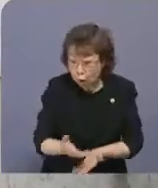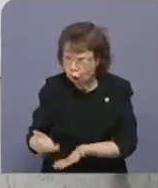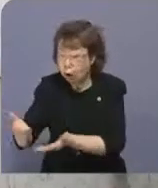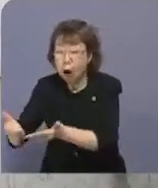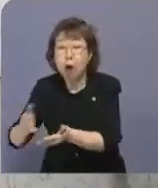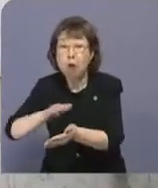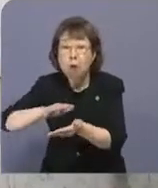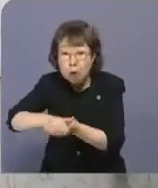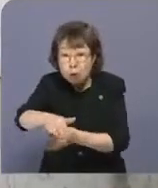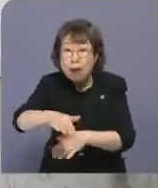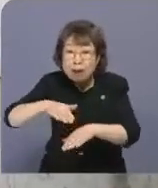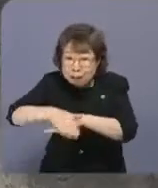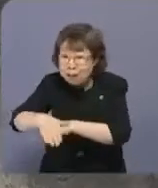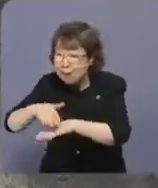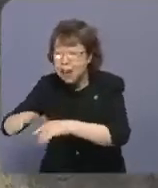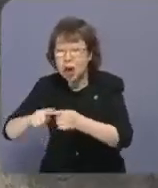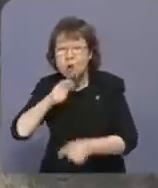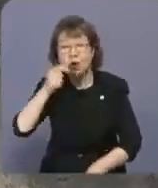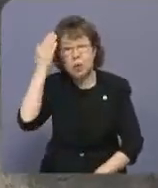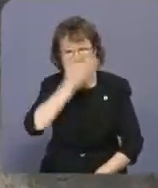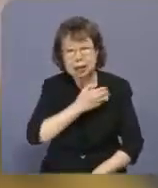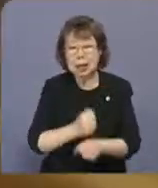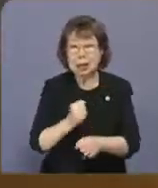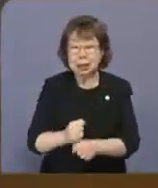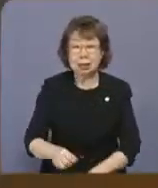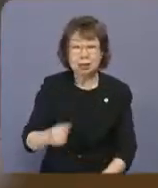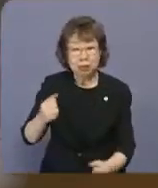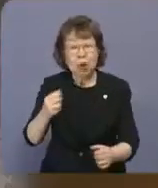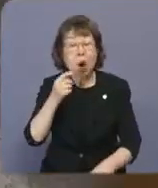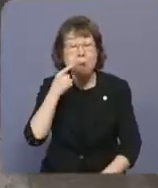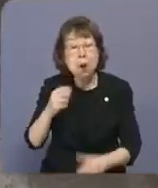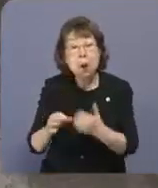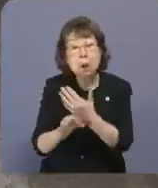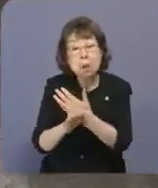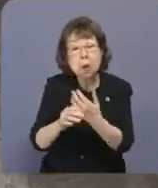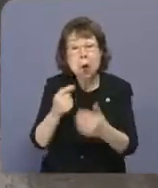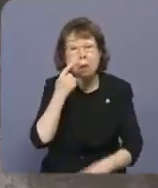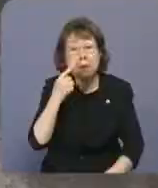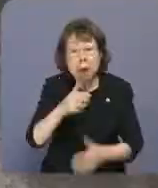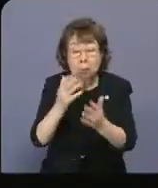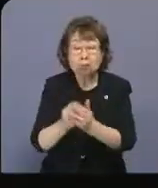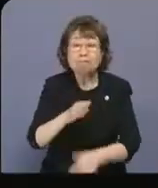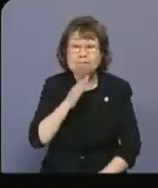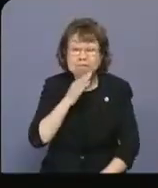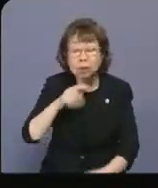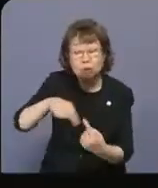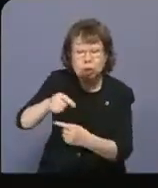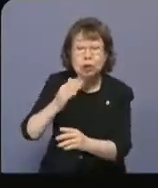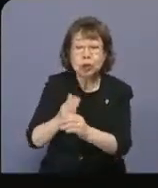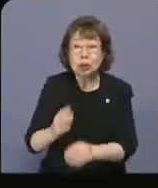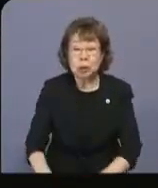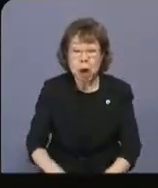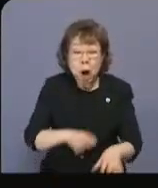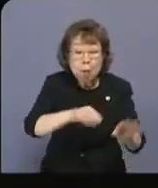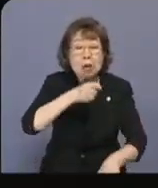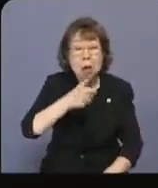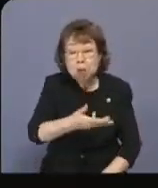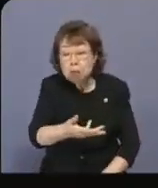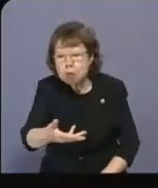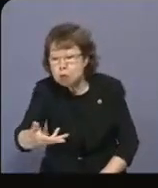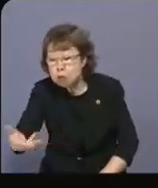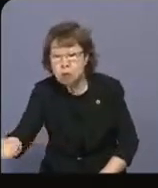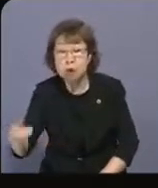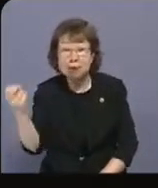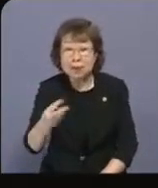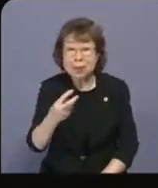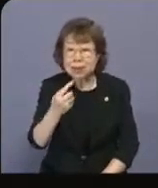식으로 수질을 개선합니다. 현재는 시범 운전을 거쳐 정식 운영을 앞두고 있습니다. 바닷물이 흐르며 최종 점검을 해야